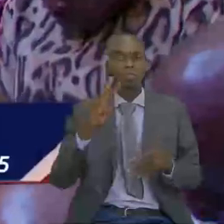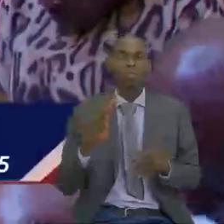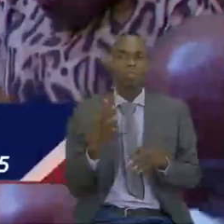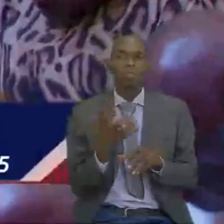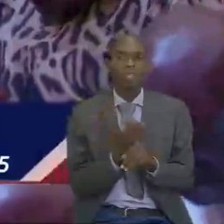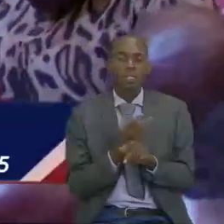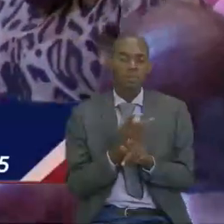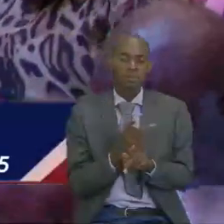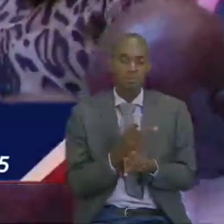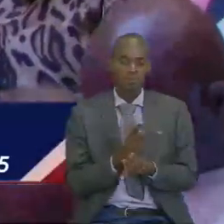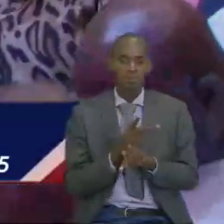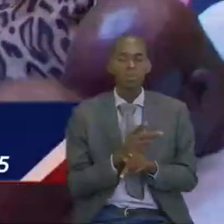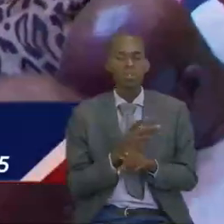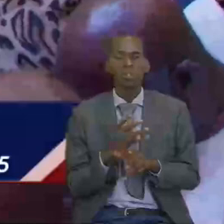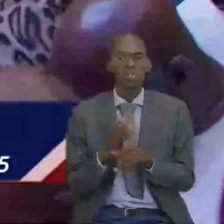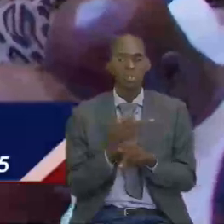une statue de sel.